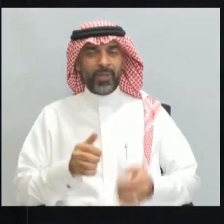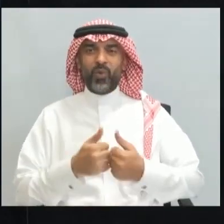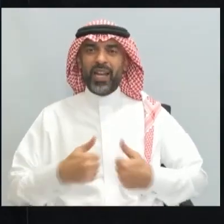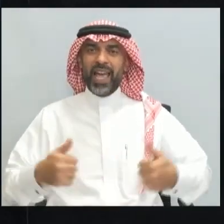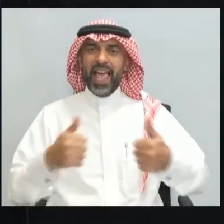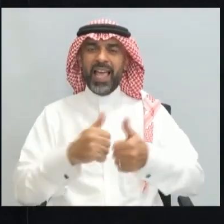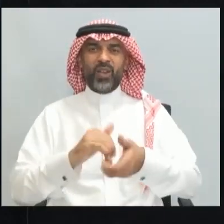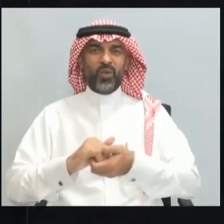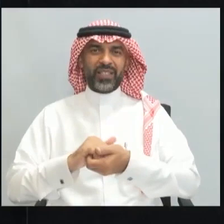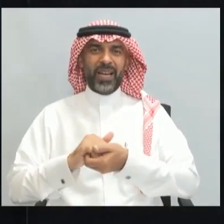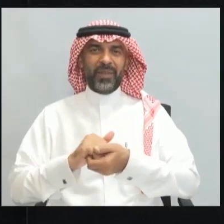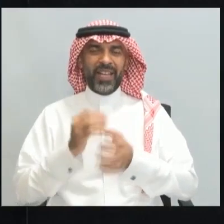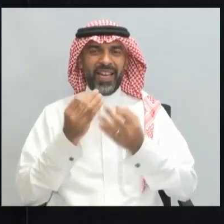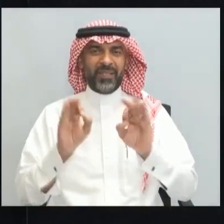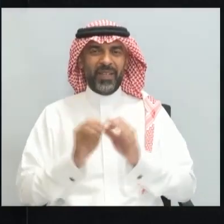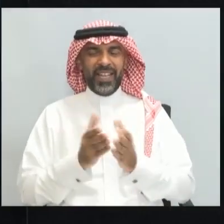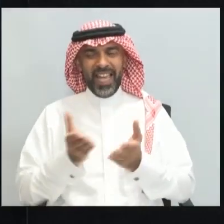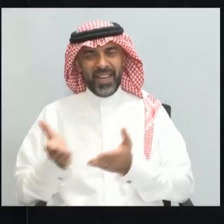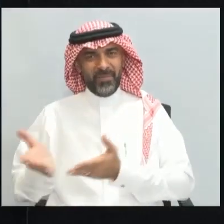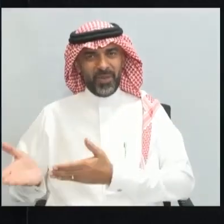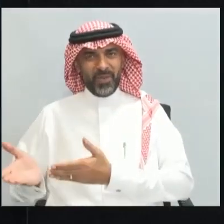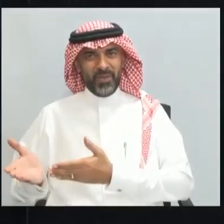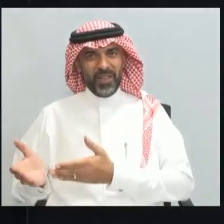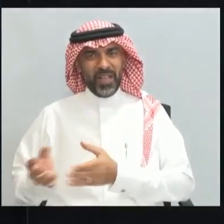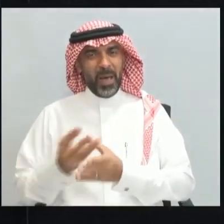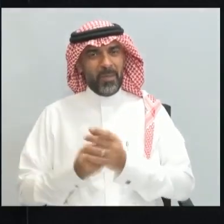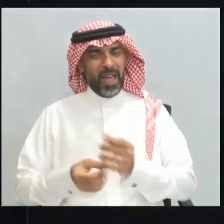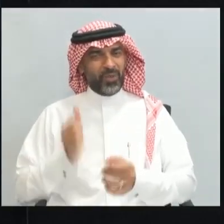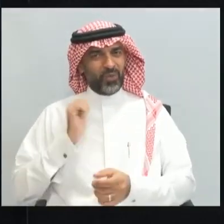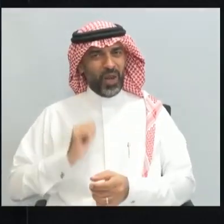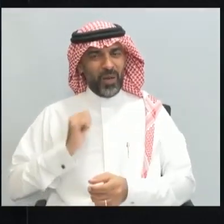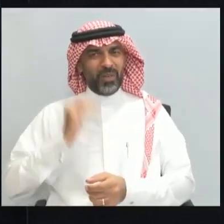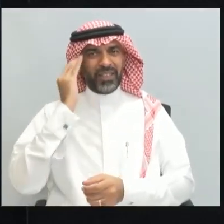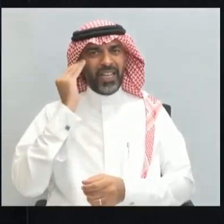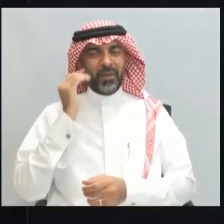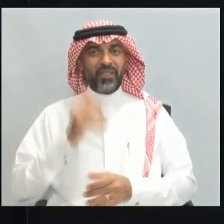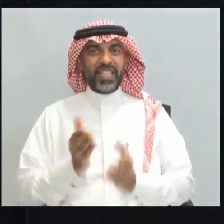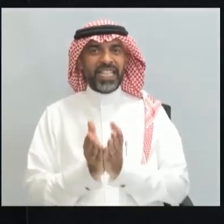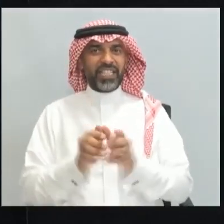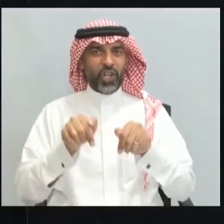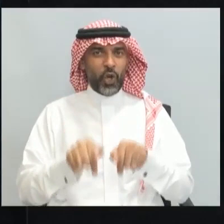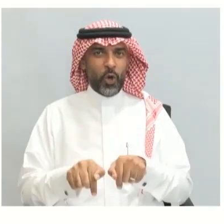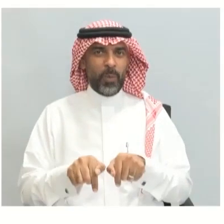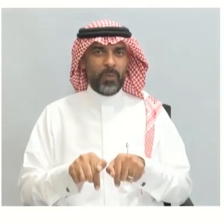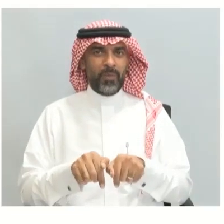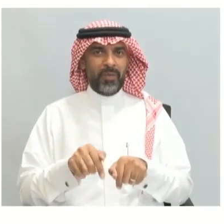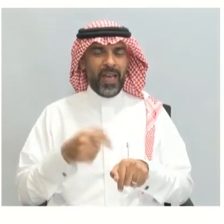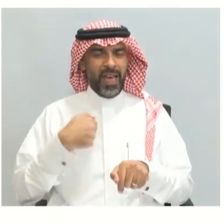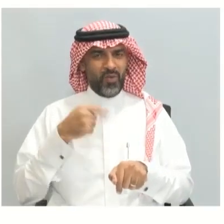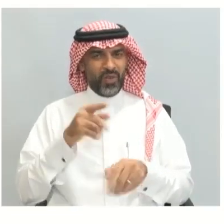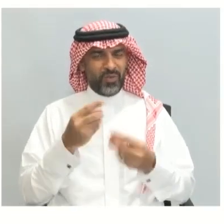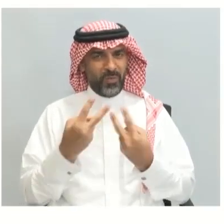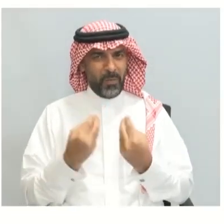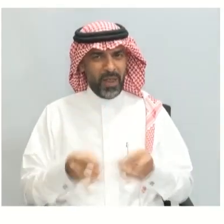اله وصحبه اجمعين اهلا بكم ابنائي وبناتي الطلاب في درسنا لهذا اليوم انا وانتم